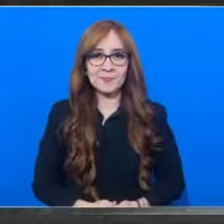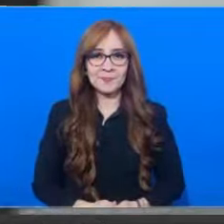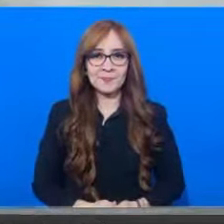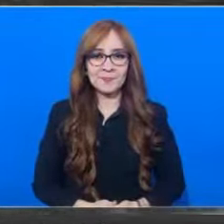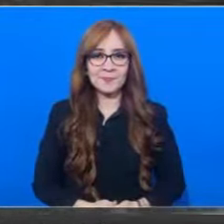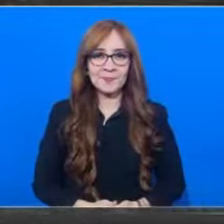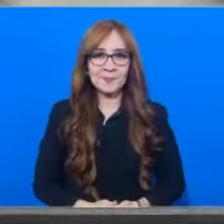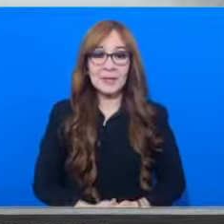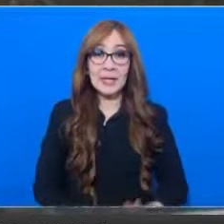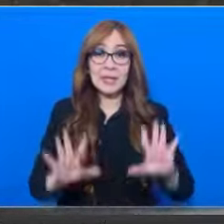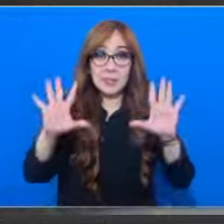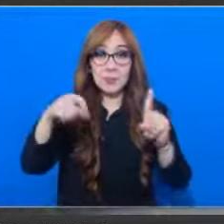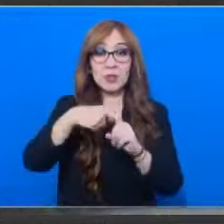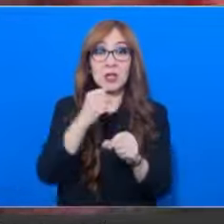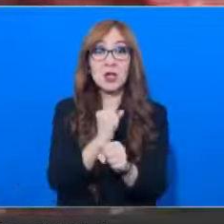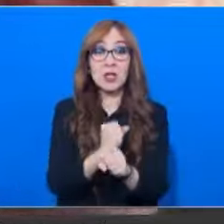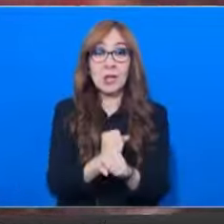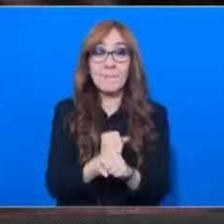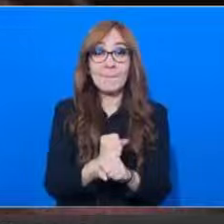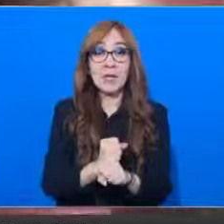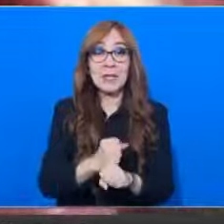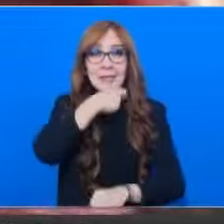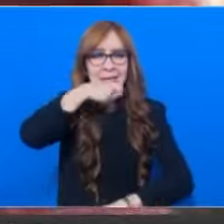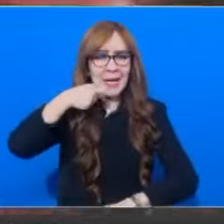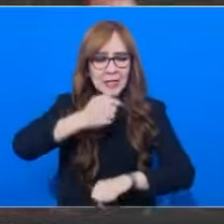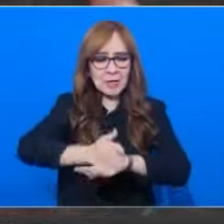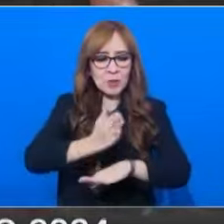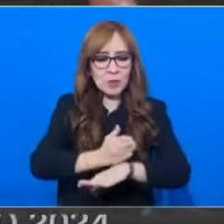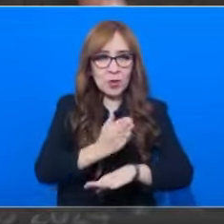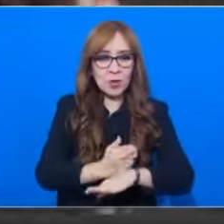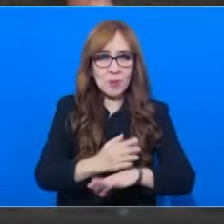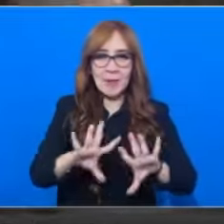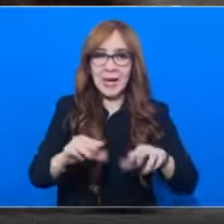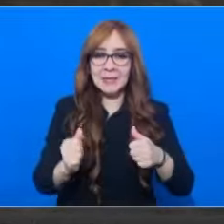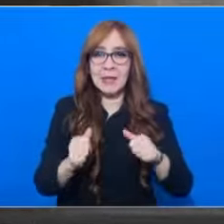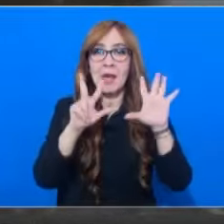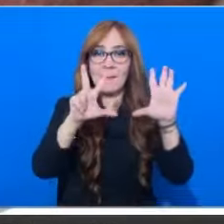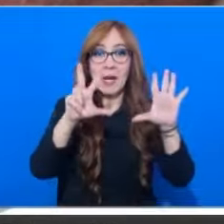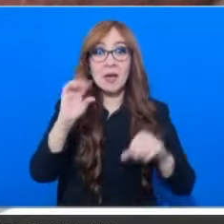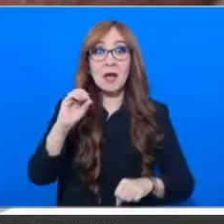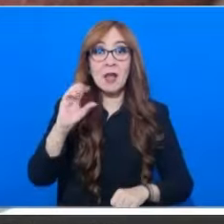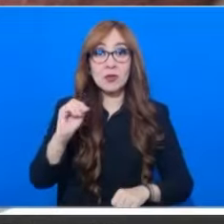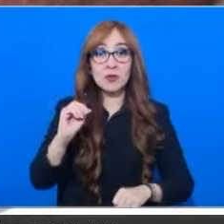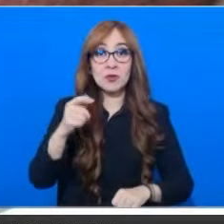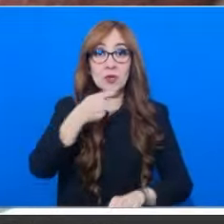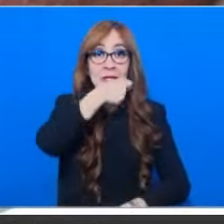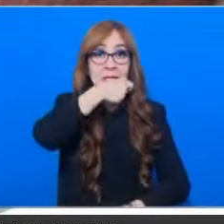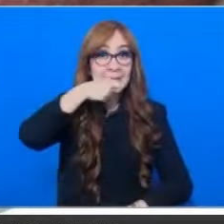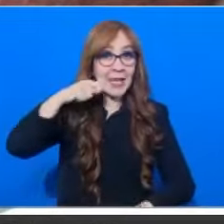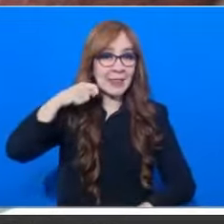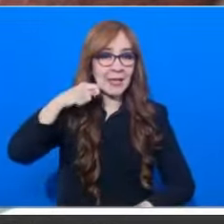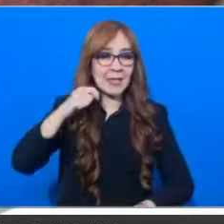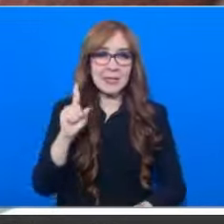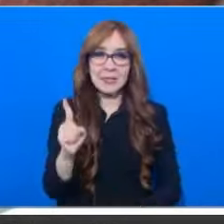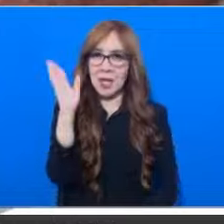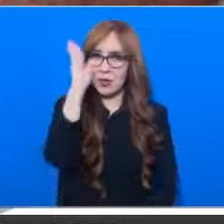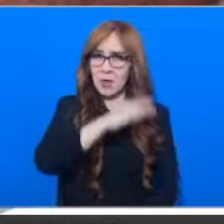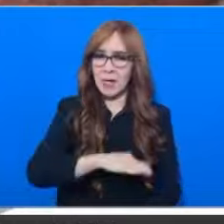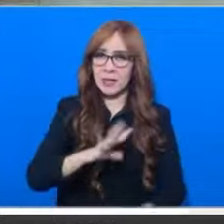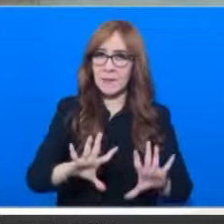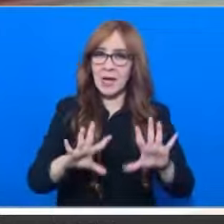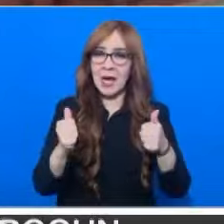Uh-huh. 10 kg daging sapi yang dipotong biasanya akan menghasilkan sekitar 800 tusuk sate. Dalam sehari, kedai ini mampu menghasilkan lebih